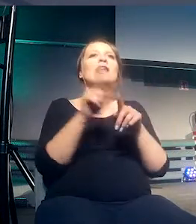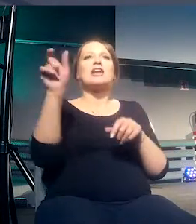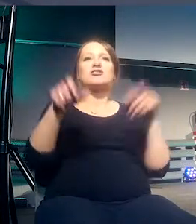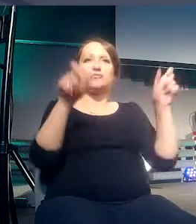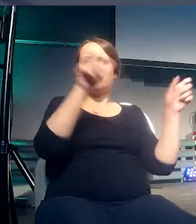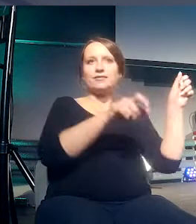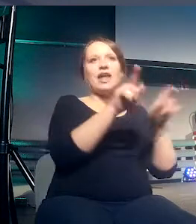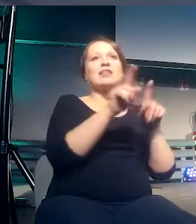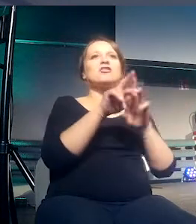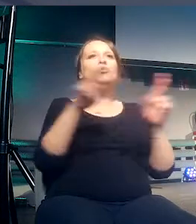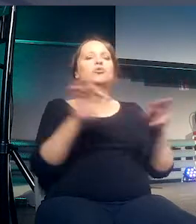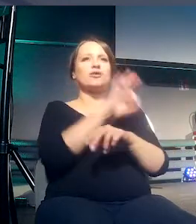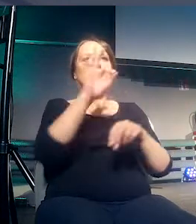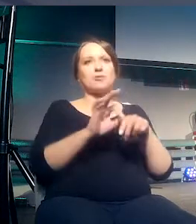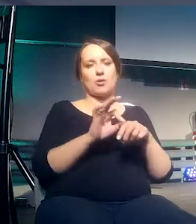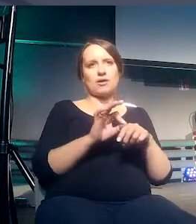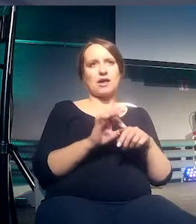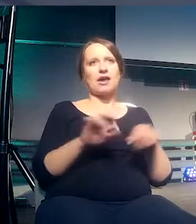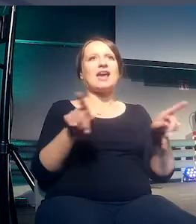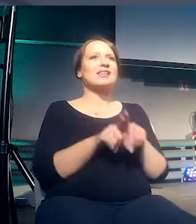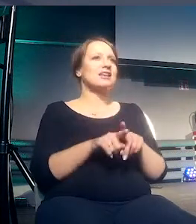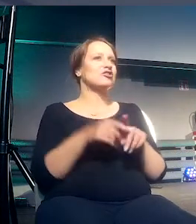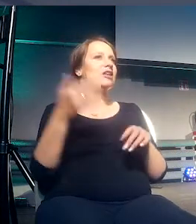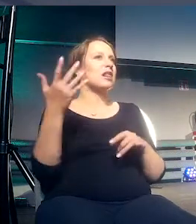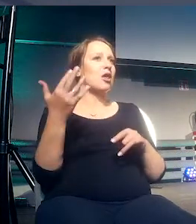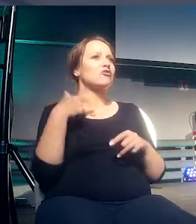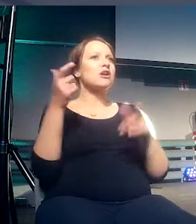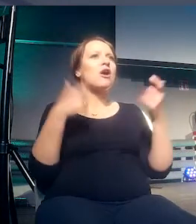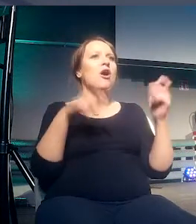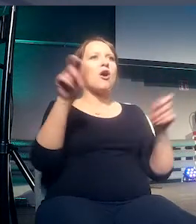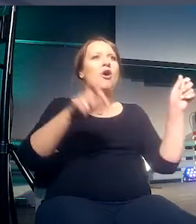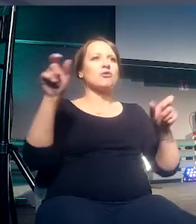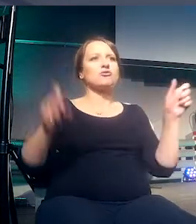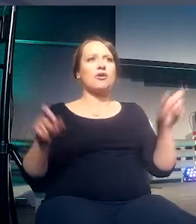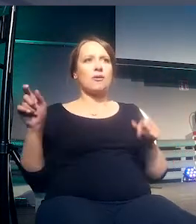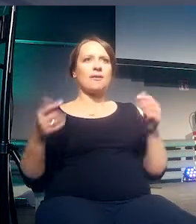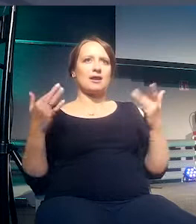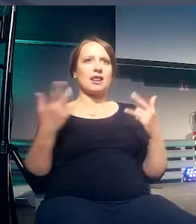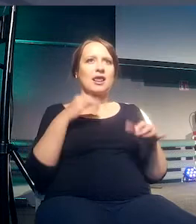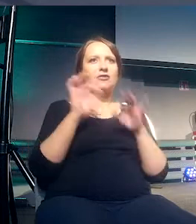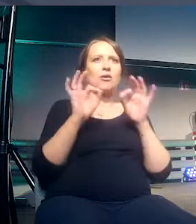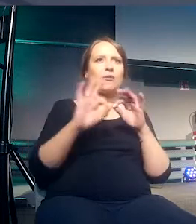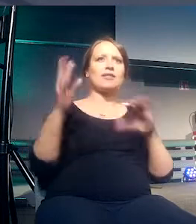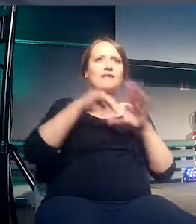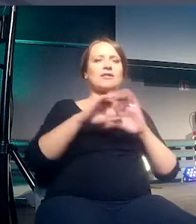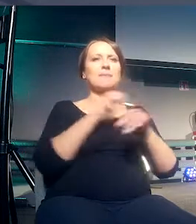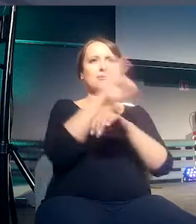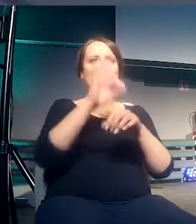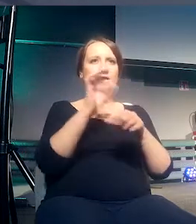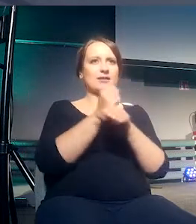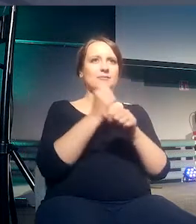są technologie, które są bardzo nowe i właściwie wiele osób, które pracuje na projektach, wdraża je